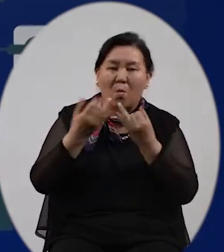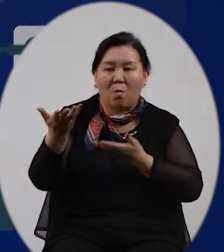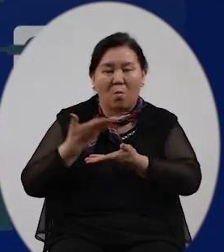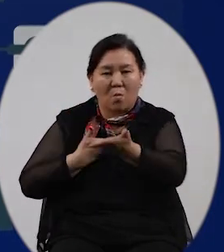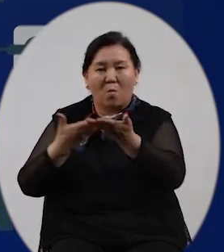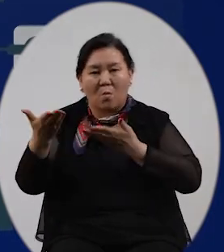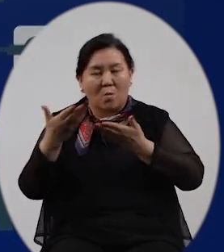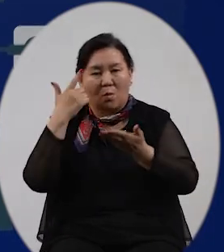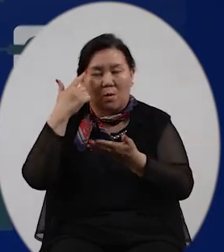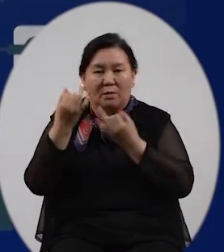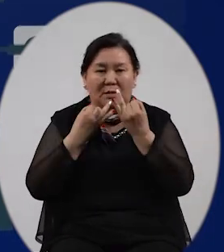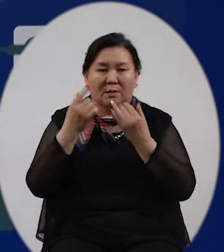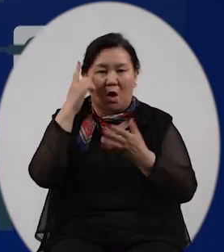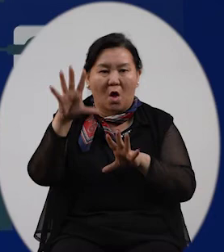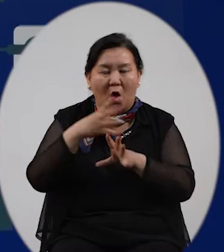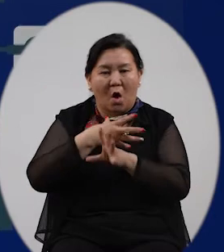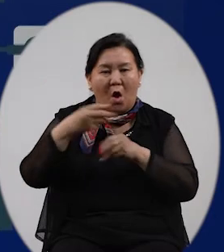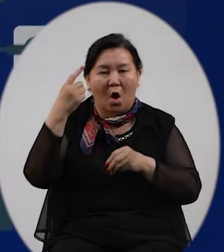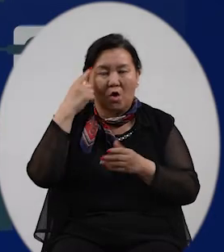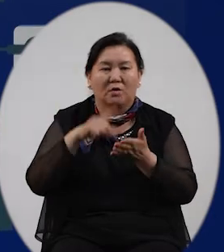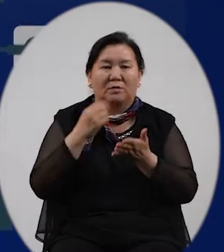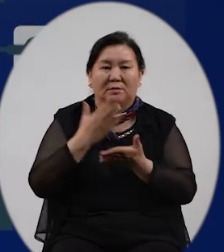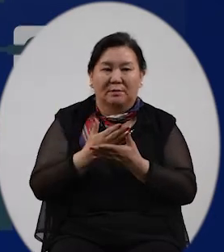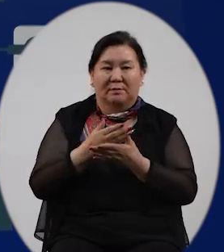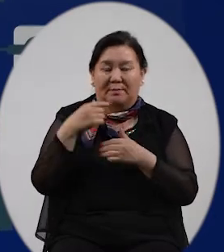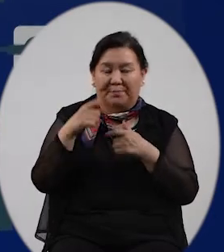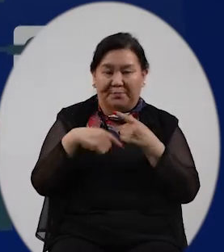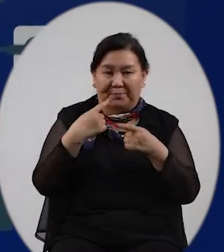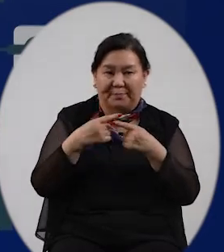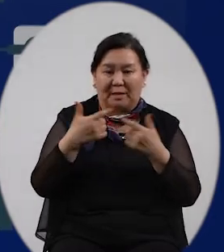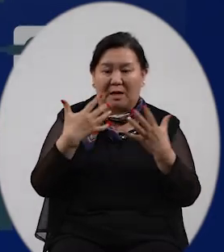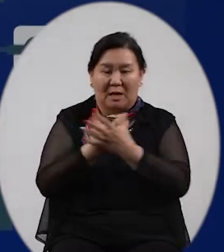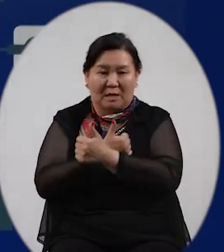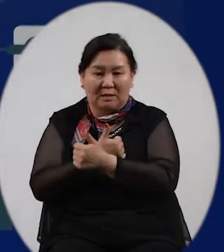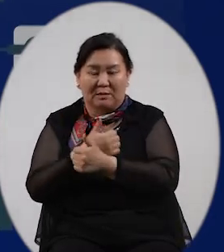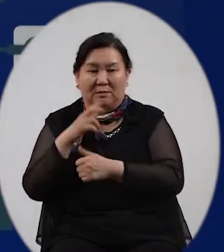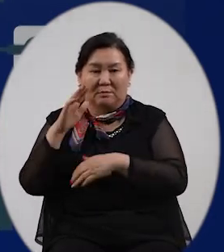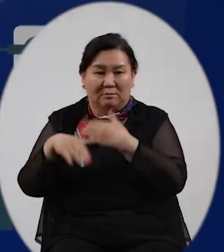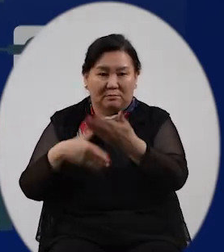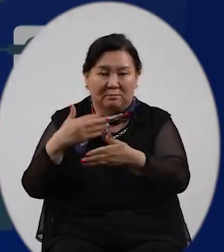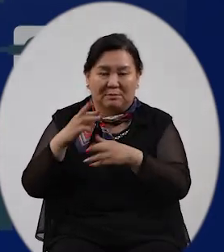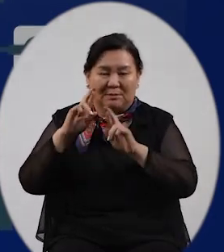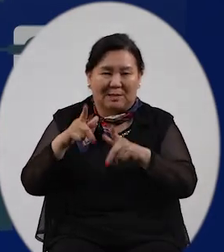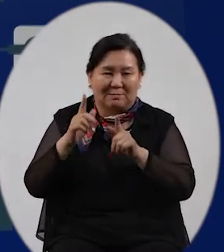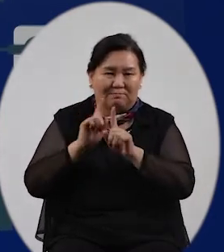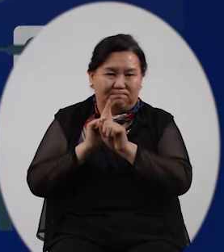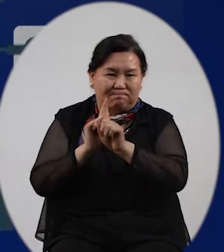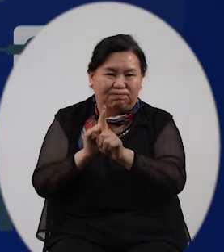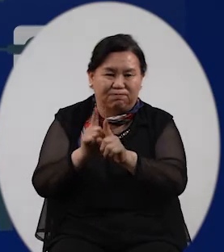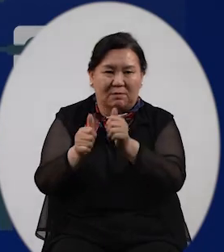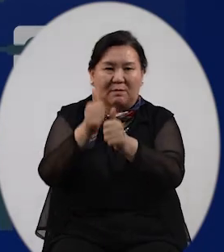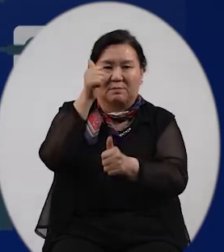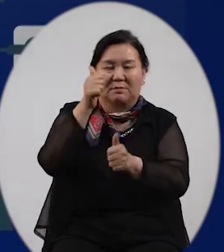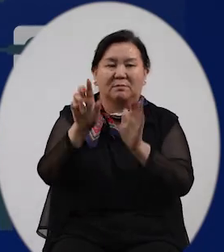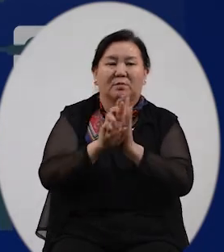бодлоо ойлголцох нь чухал. Хэрэв дээр дурдсан зүйлсийг гэрээ хэлэлцээрийн явцад ягштал мөрдвөл амжилтанд